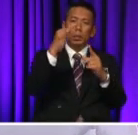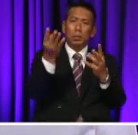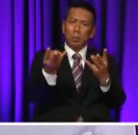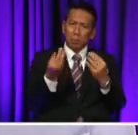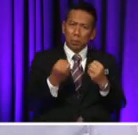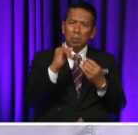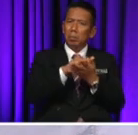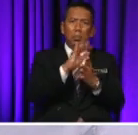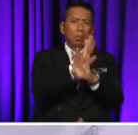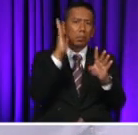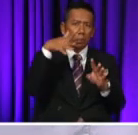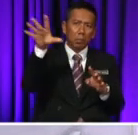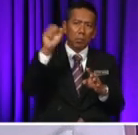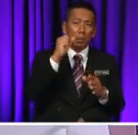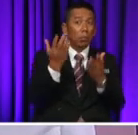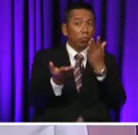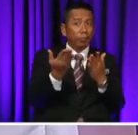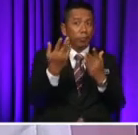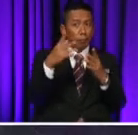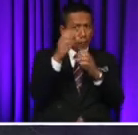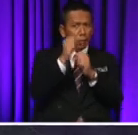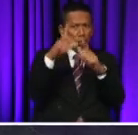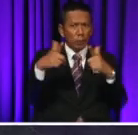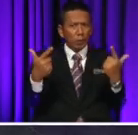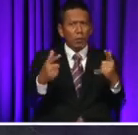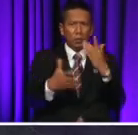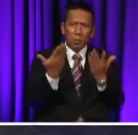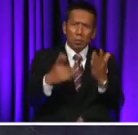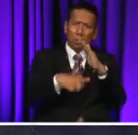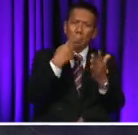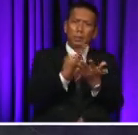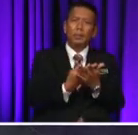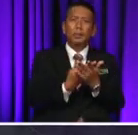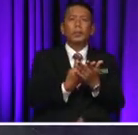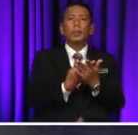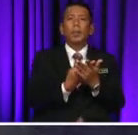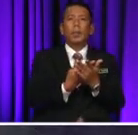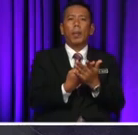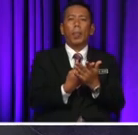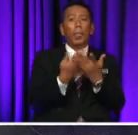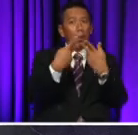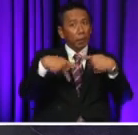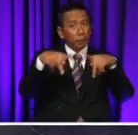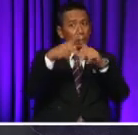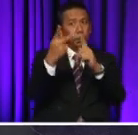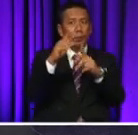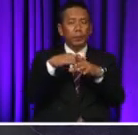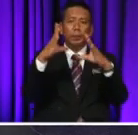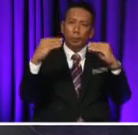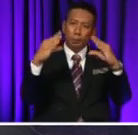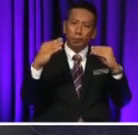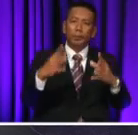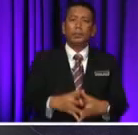tidak akan tercapai mungkin pandangan orang lain pun ada yang lebih baik jadi perlunya kepada masyarakat